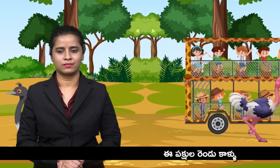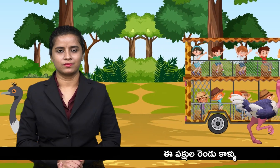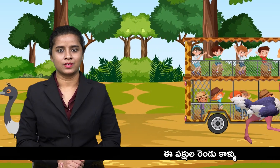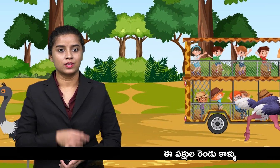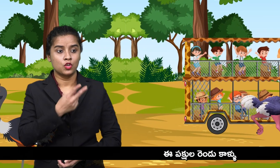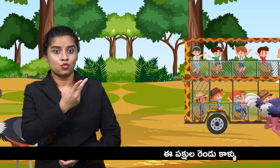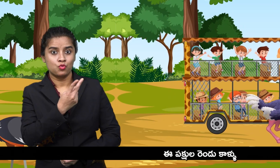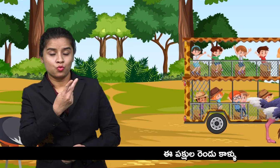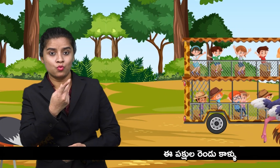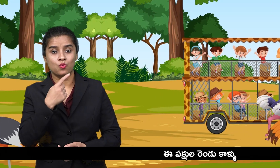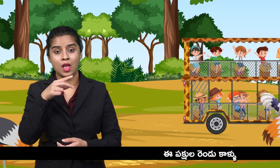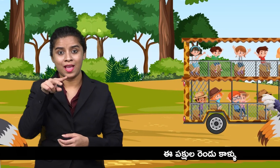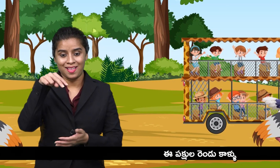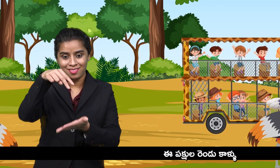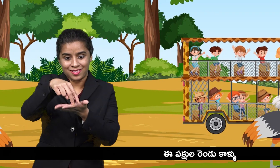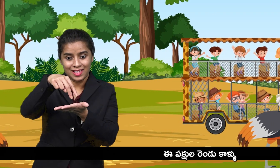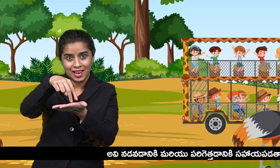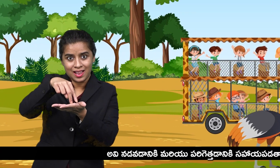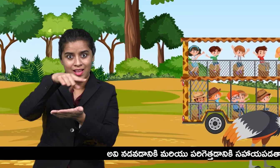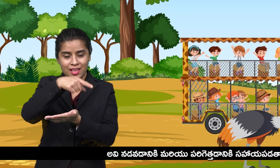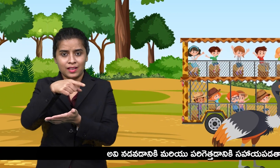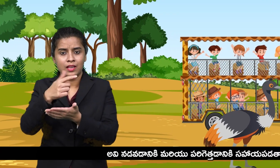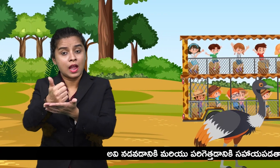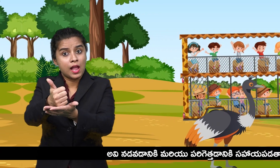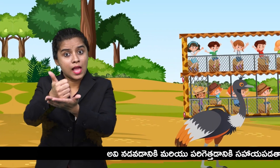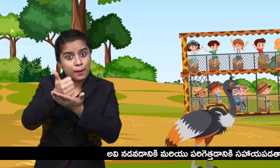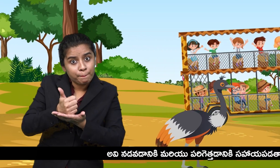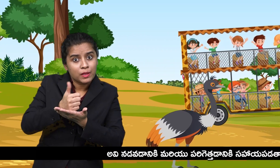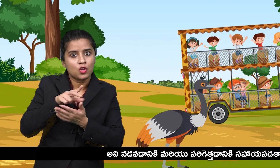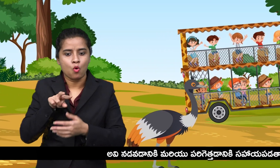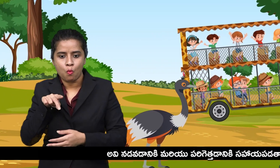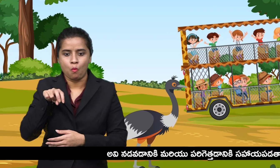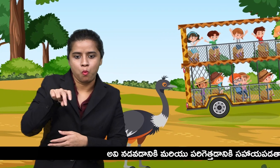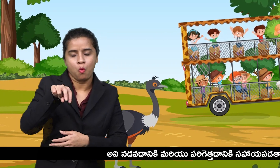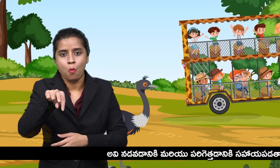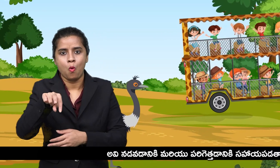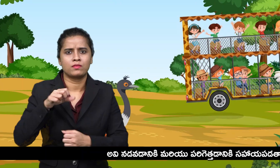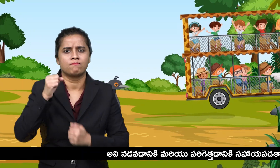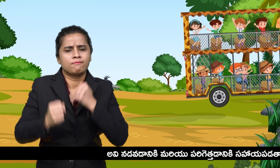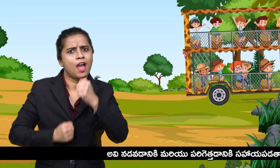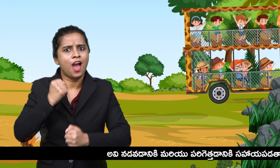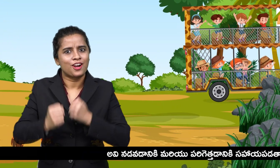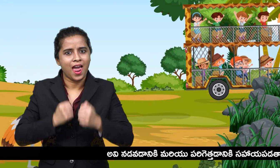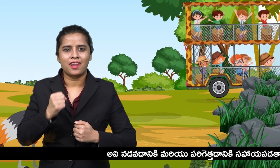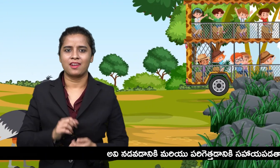ఈ పక్షుల 2 కాళ్ళు అవి నడవడానికి మరియు పరిగెత్తడానికి సహాయపడతాయి.